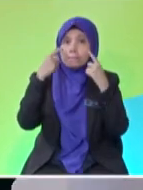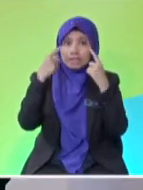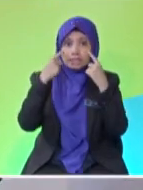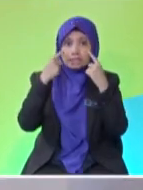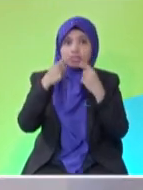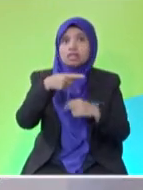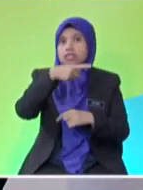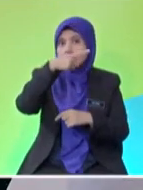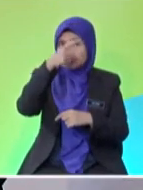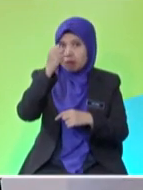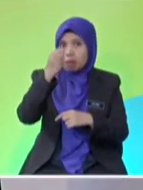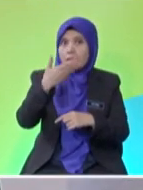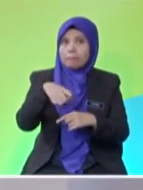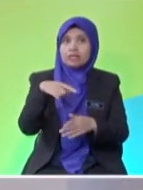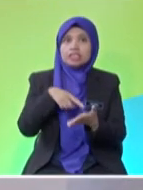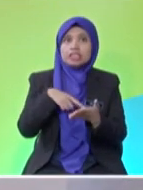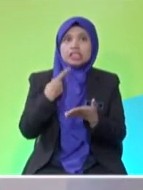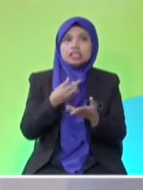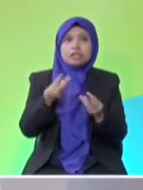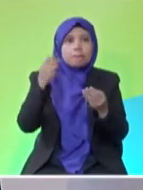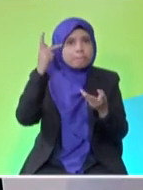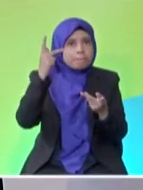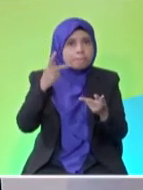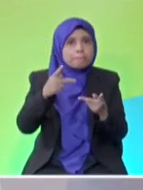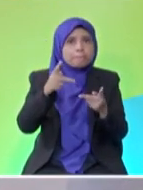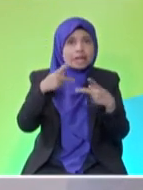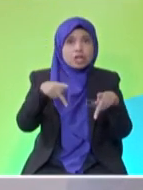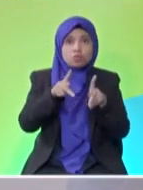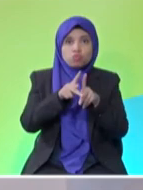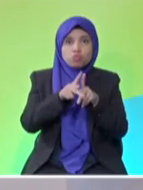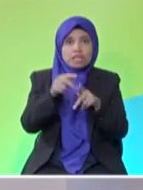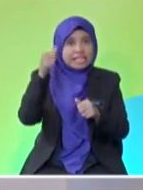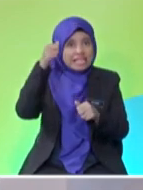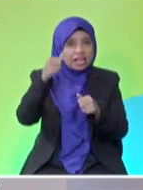perlukan dari ingatan yang kuat tapi sebelum itu merah